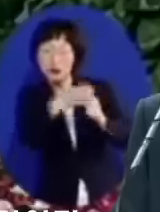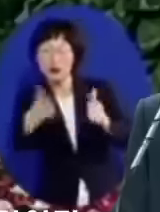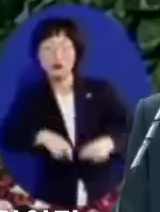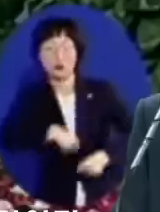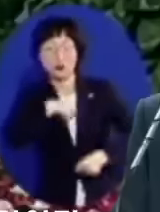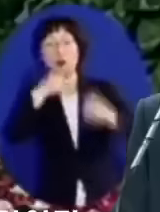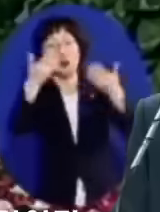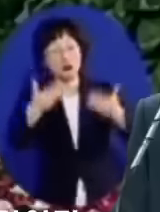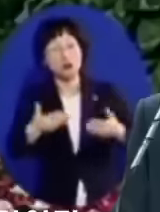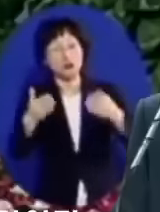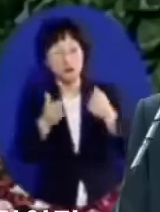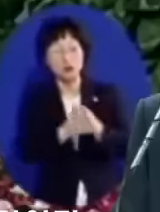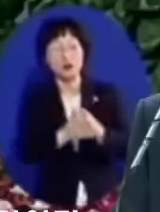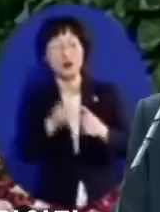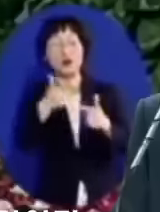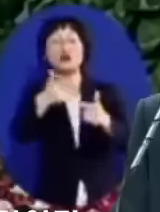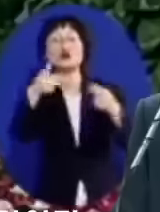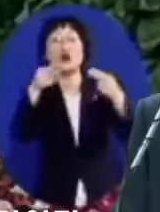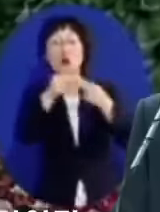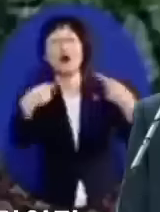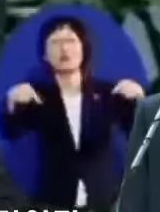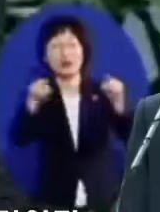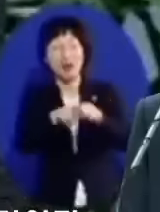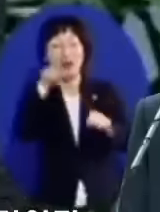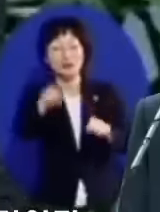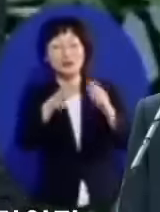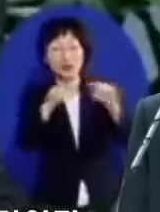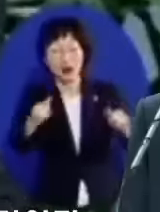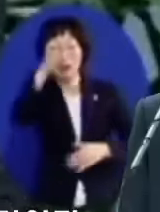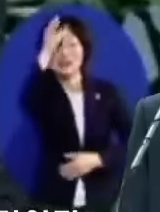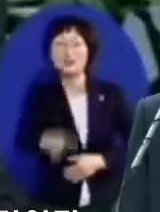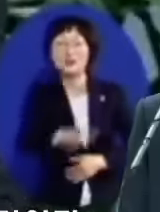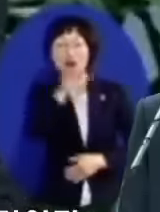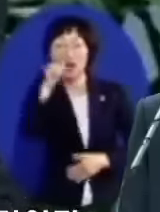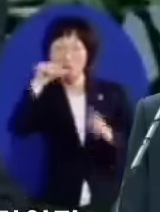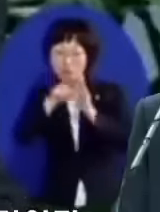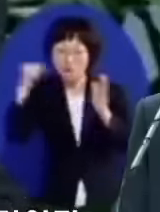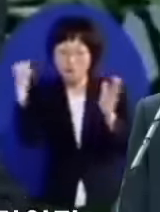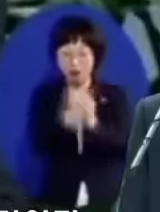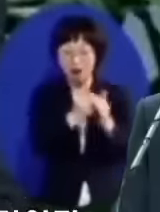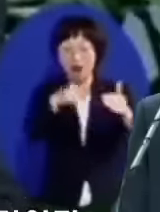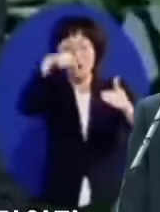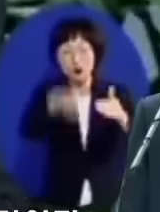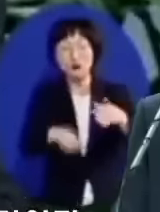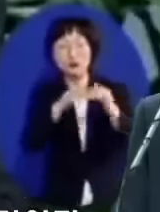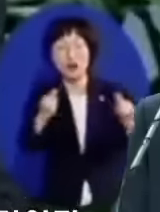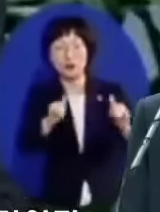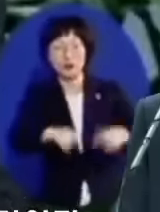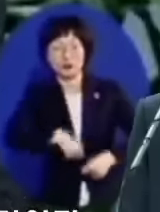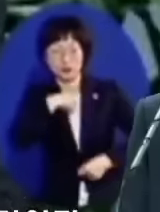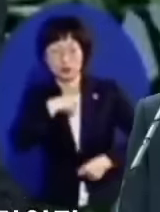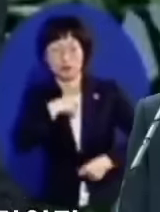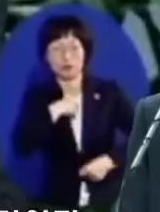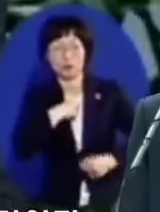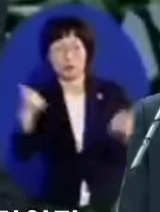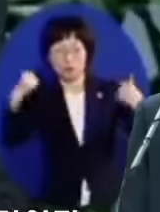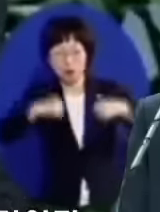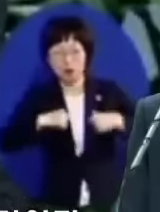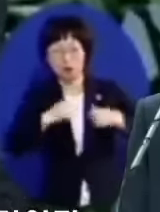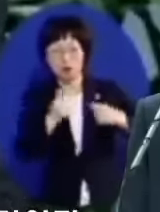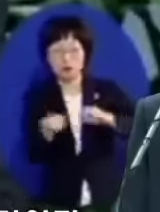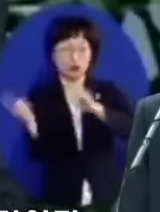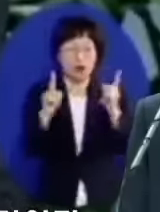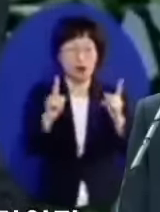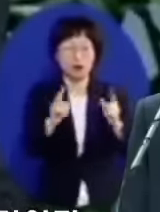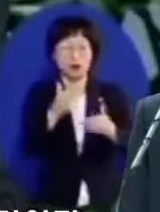얻었나니라. 예수와 함께 그 사람을 십자가에 못 박고 속사람이 일어나서 의롭다함을 잊고 주님을 따라서 살겠다고